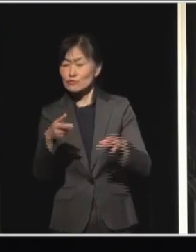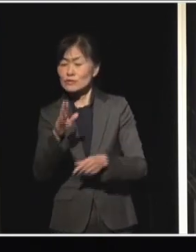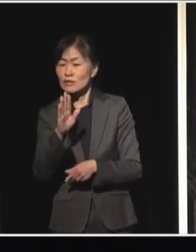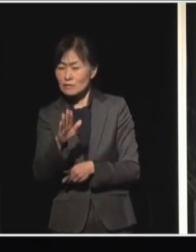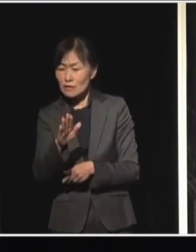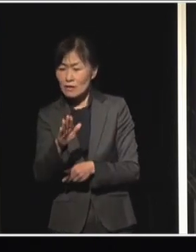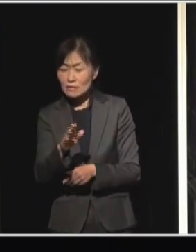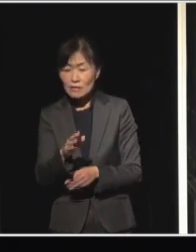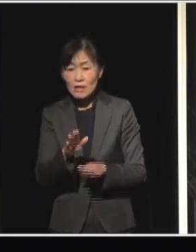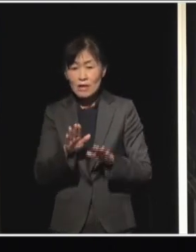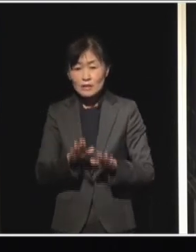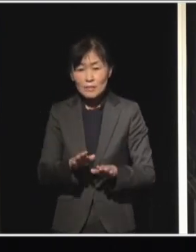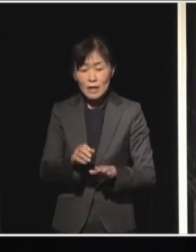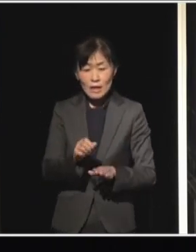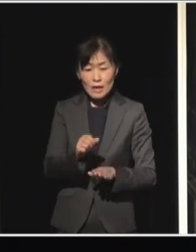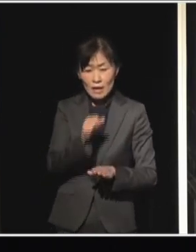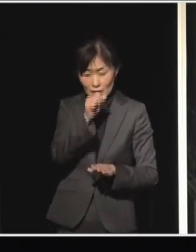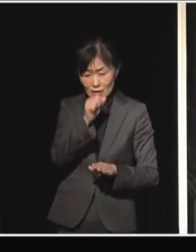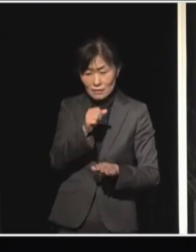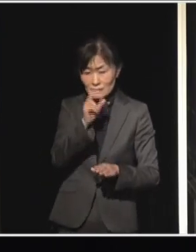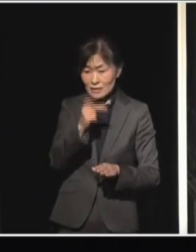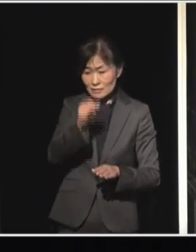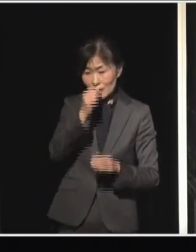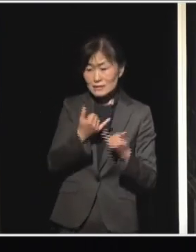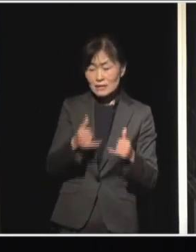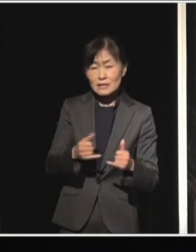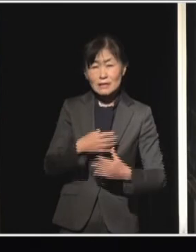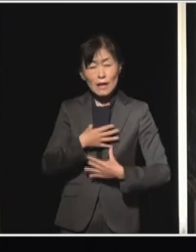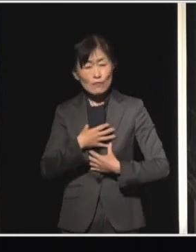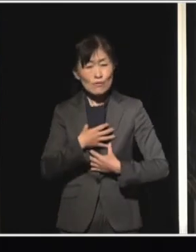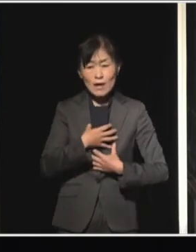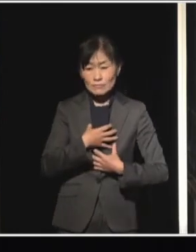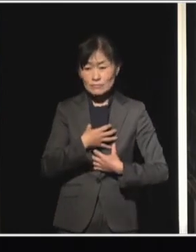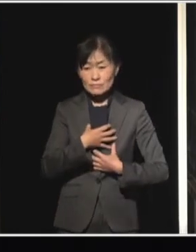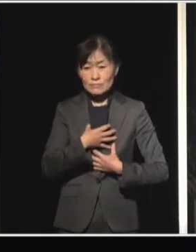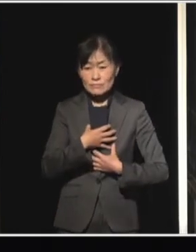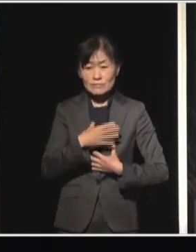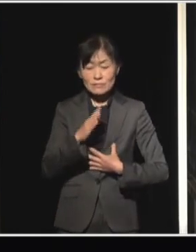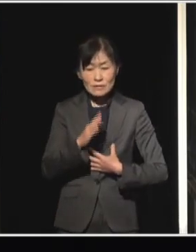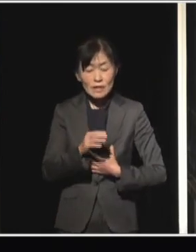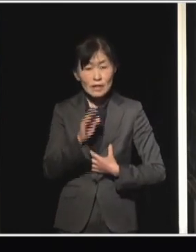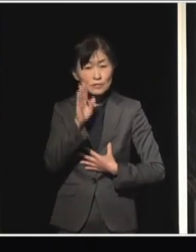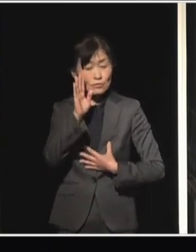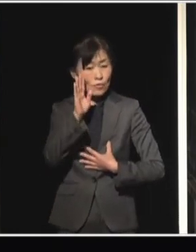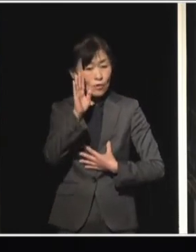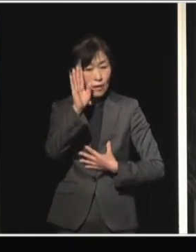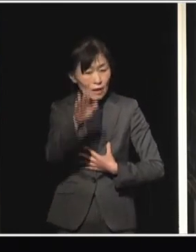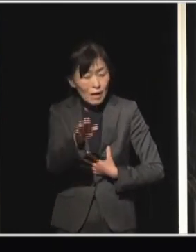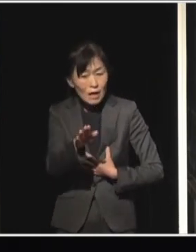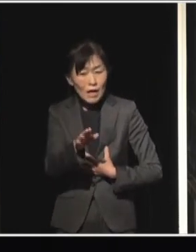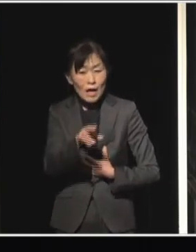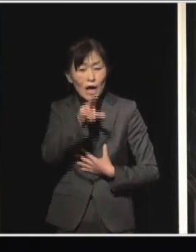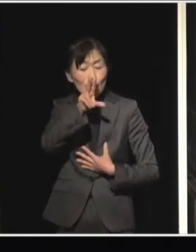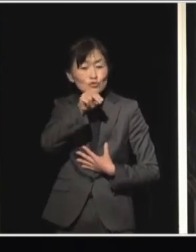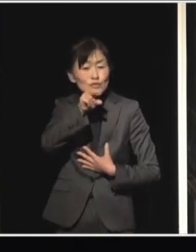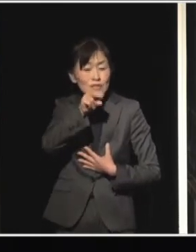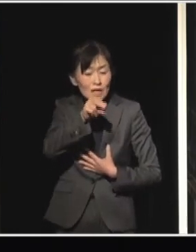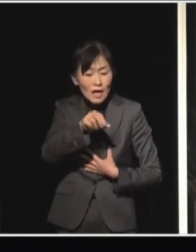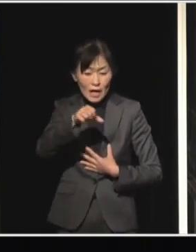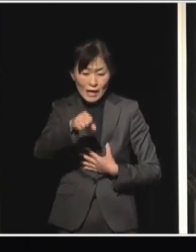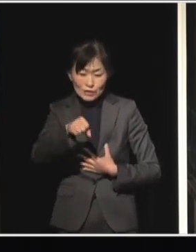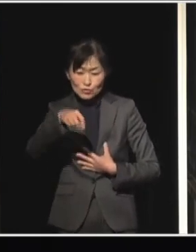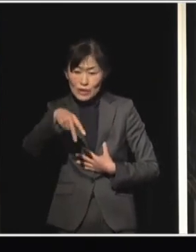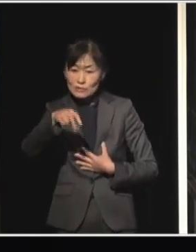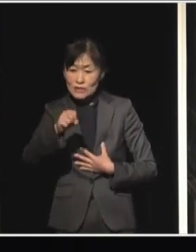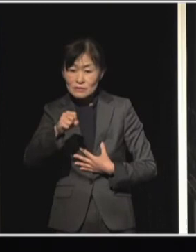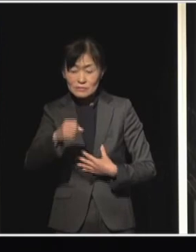れたと言ういうことでありますけれどもその後ですね twitter などの sns でアンカー js の家族が